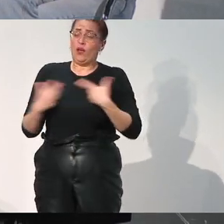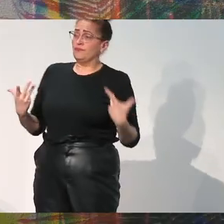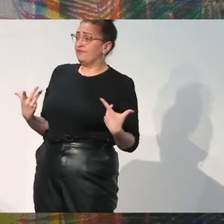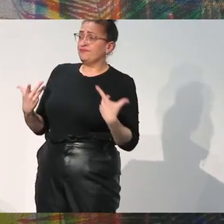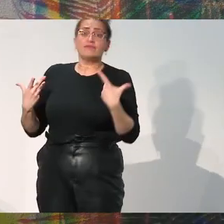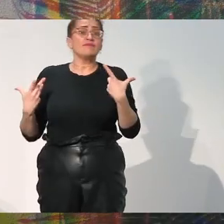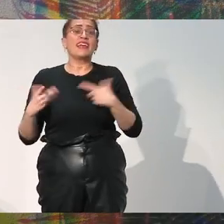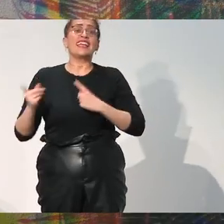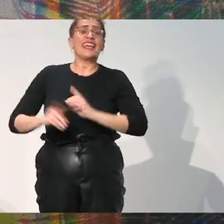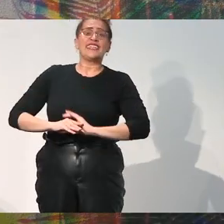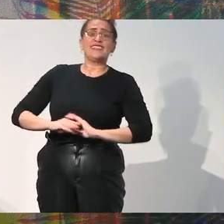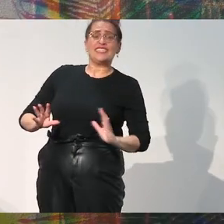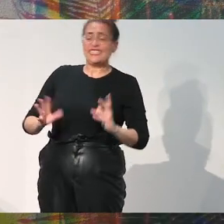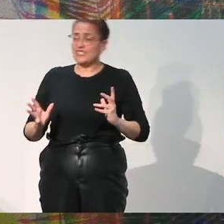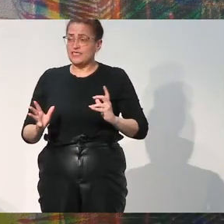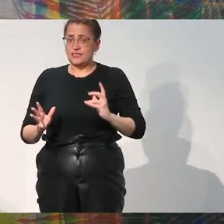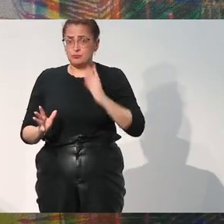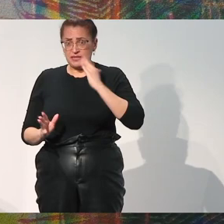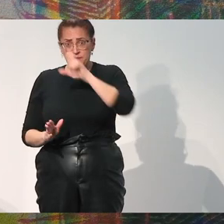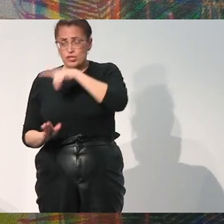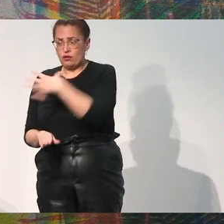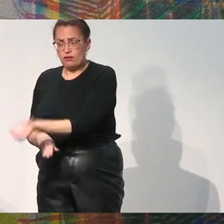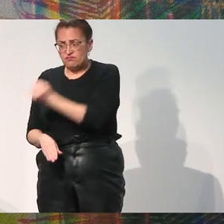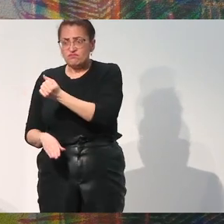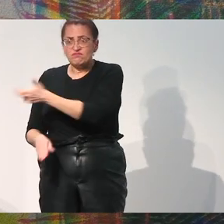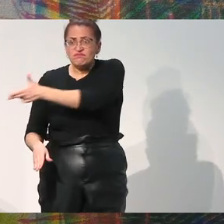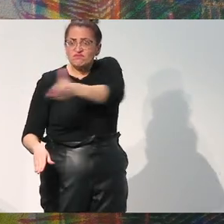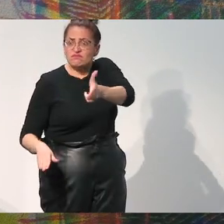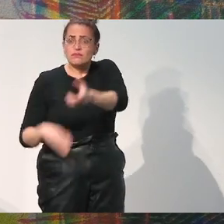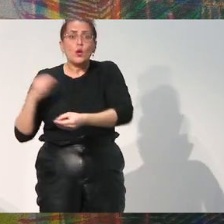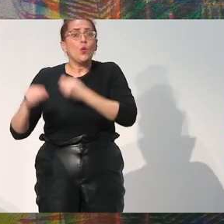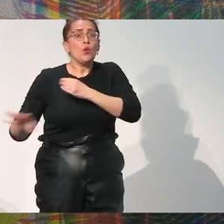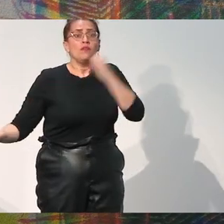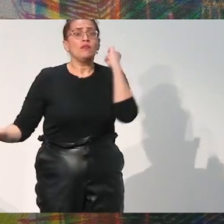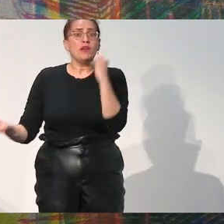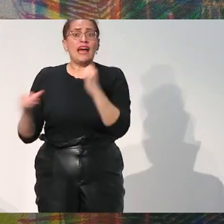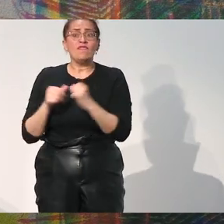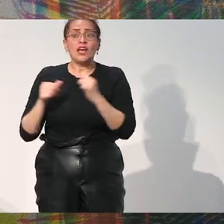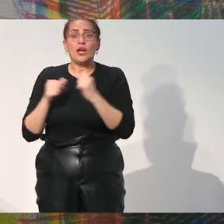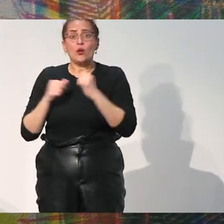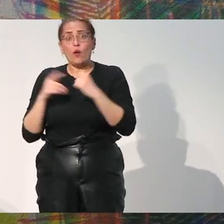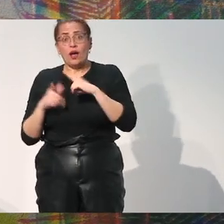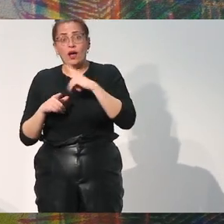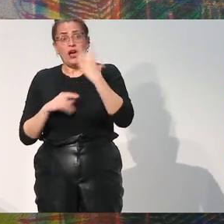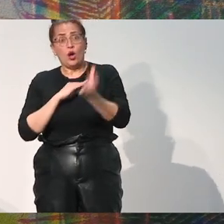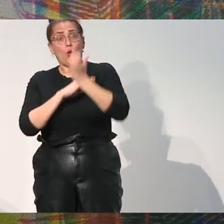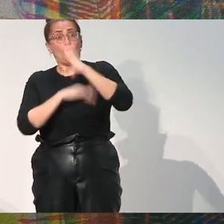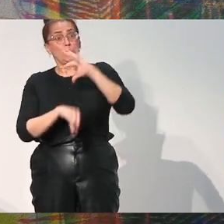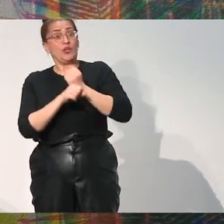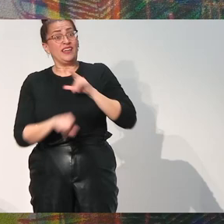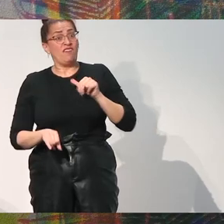Donc, tous les gens qui ont tué, pris les armes... n'ont pas été inquiétés, et coïncide en même